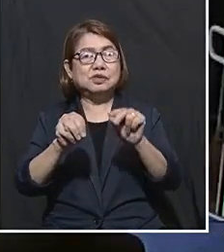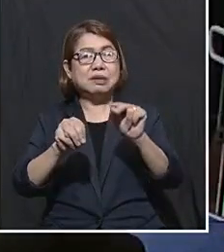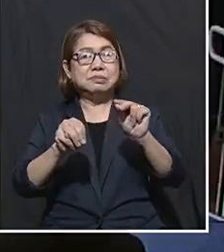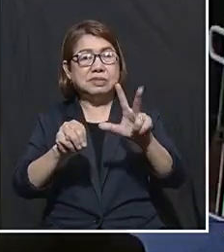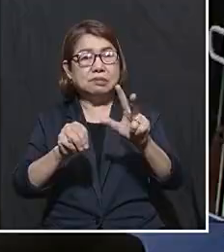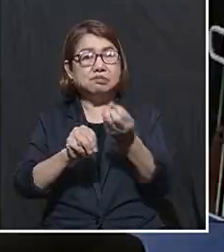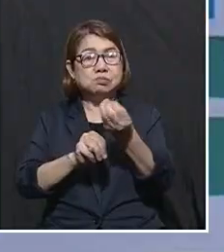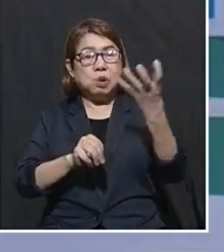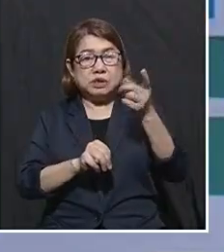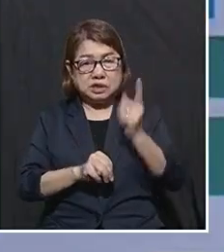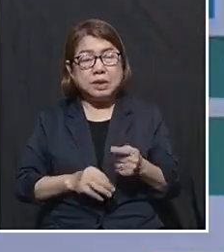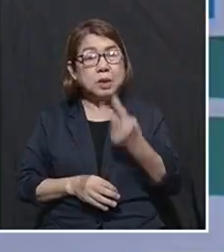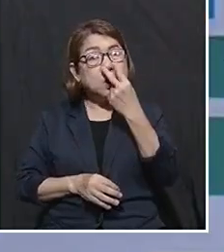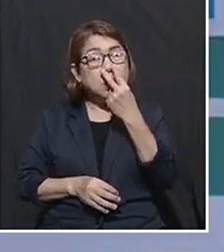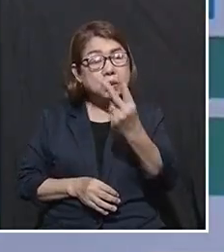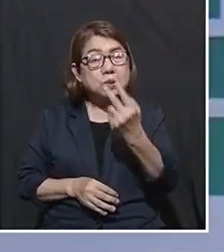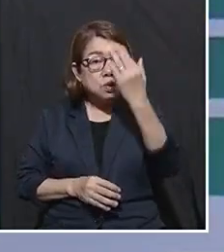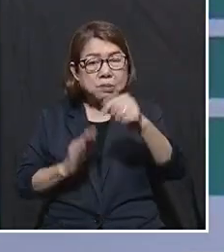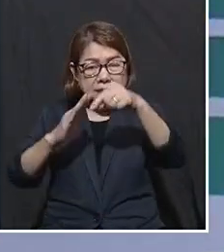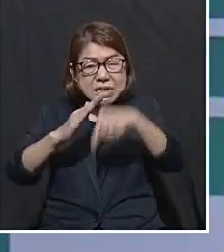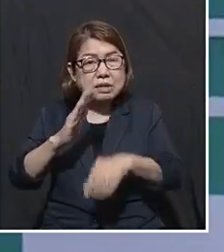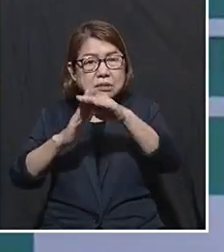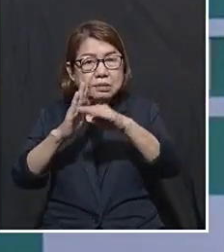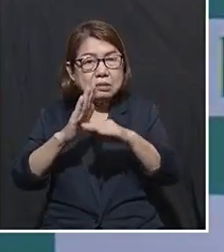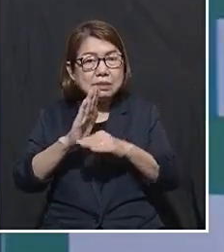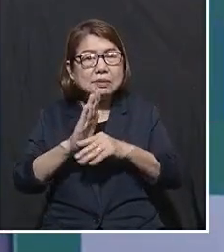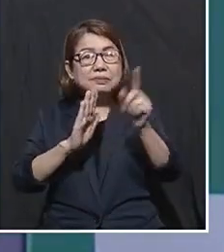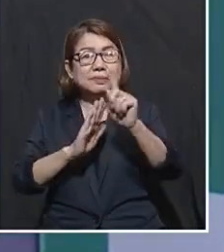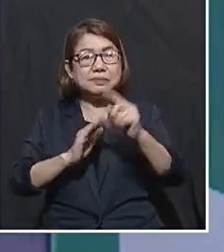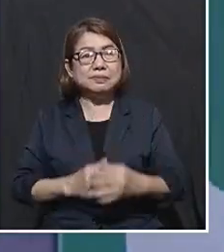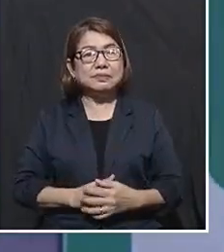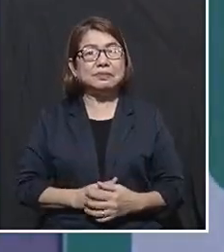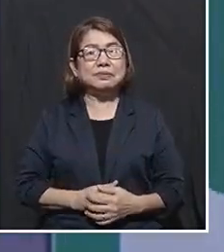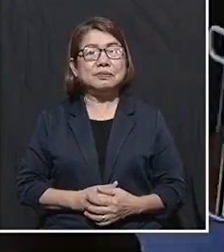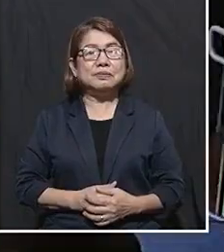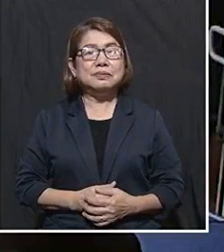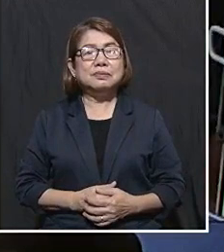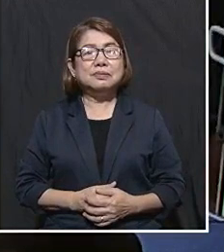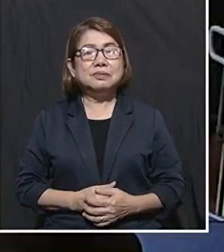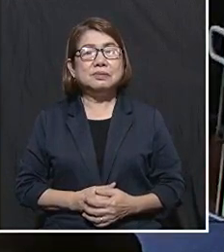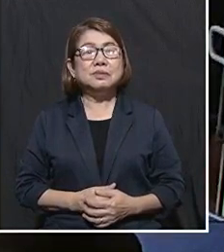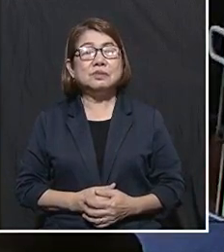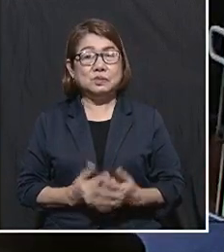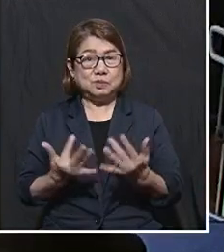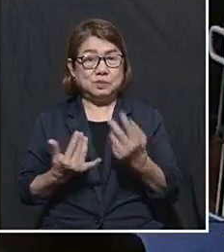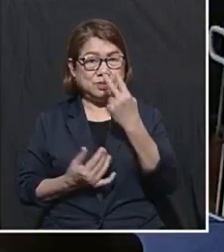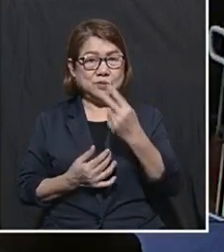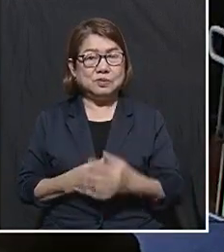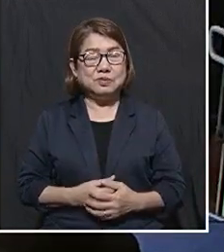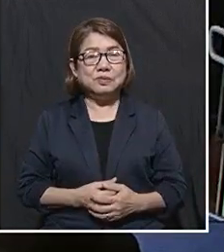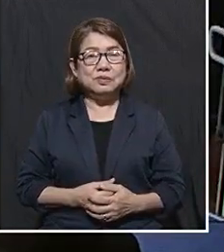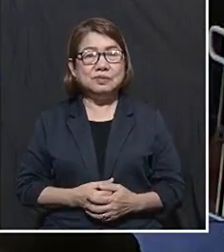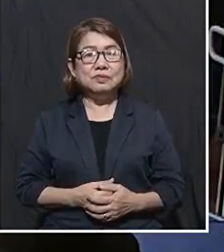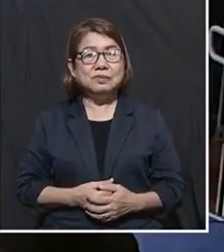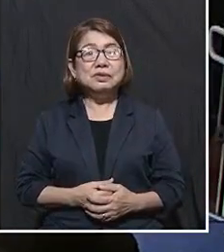ขึ้นอย่างแน่นอนเดี๋ยวเรามาฟังนะคะว่ารายละเอียดของกิจกรรมหรือโครงการของเราทำอะไรได้บ้างค่ะ เดี๋ยวเรามาดูกันต่อนะครับเดี๋ยวเร